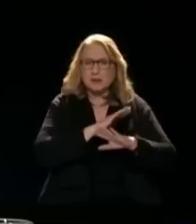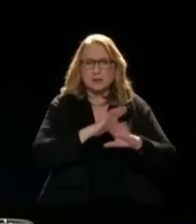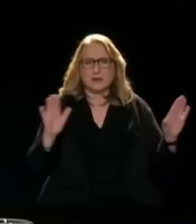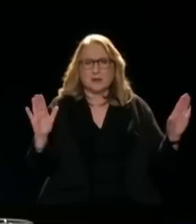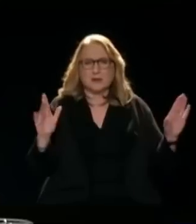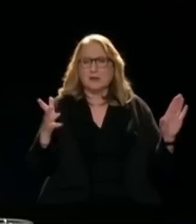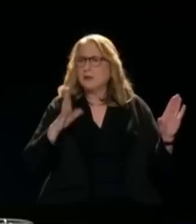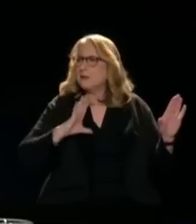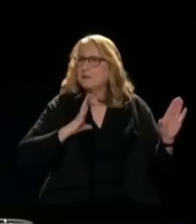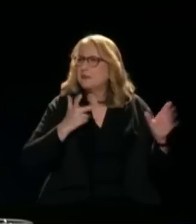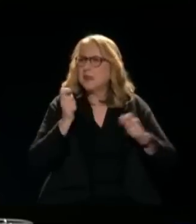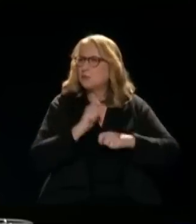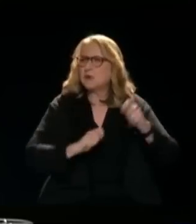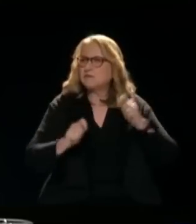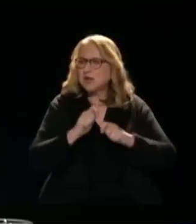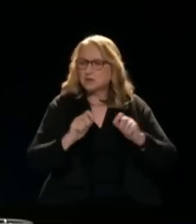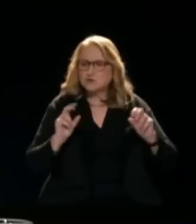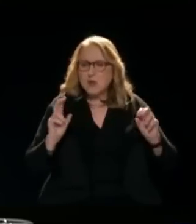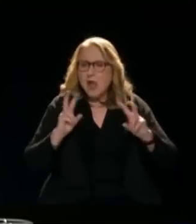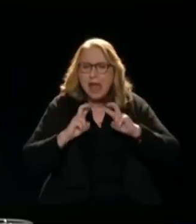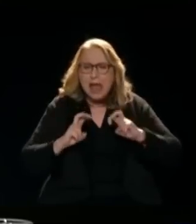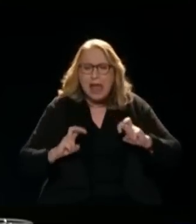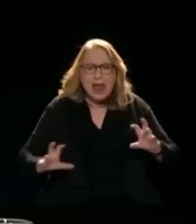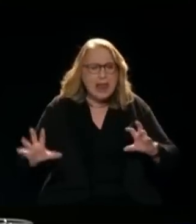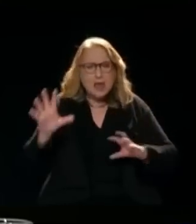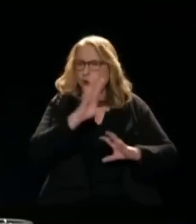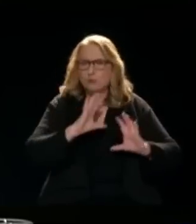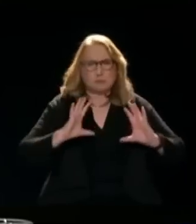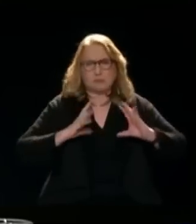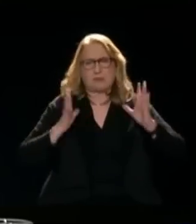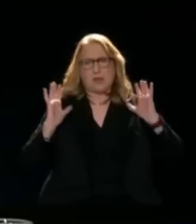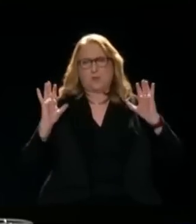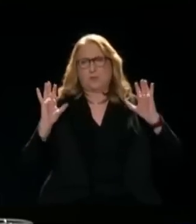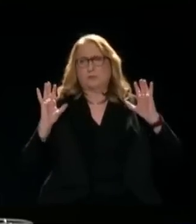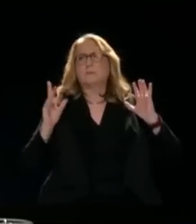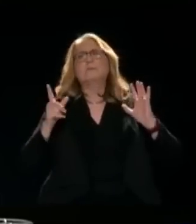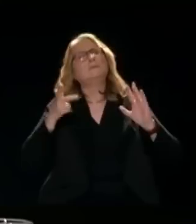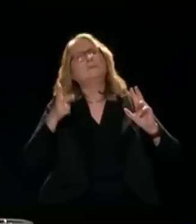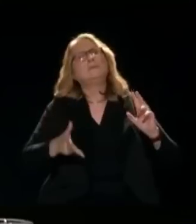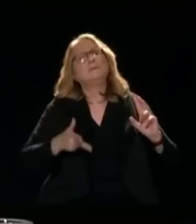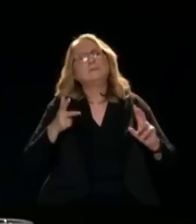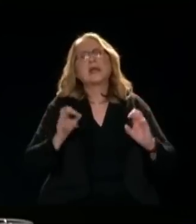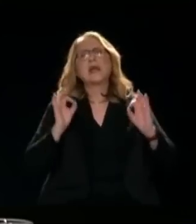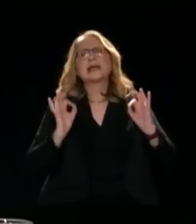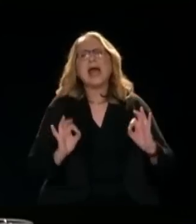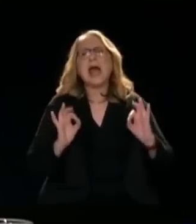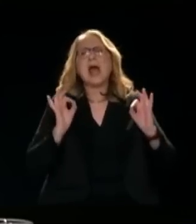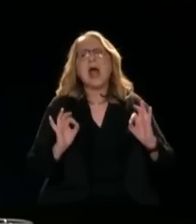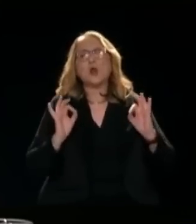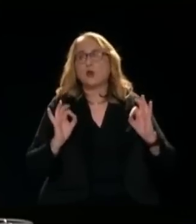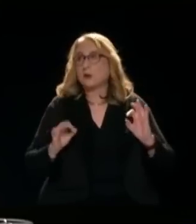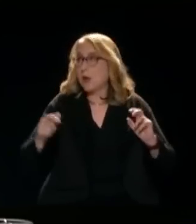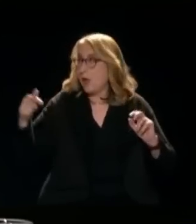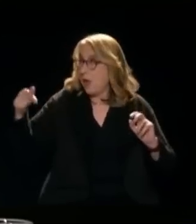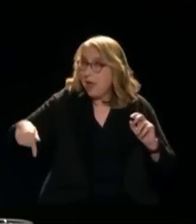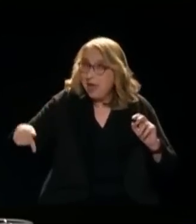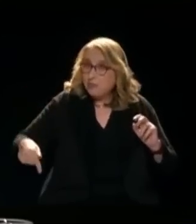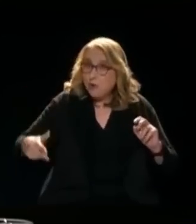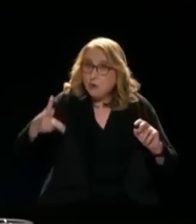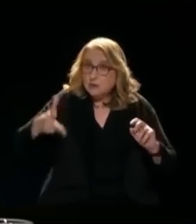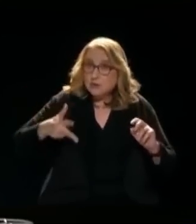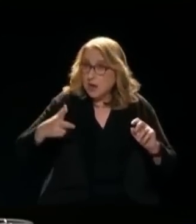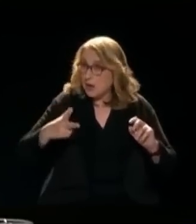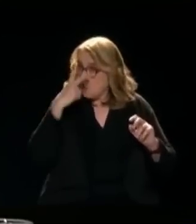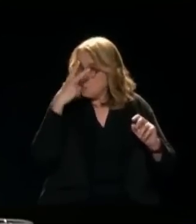να φτιάξουν ενιαίο σύστημα ελέγχου του συστήματος. Αλλά στην Ευρώπη τουλάχιστον που είχαμε τους κρατικούς σιδηροδρόμους και έτσι αναπτύχθηκε ο σιδηροδρόμος